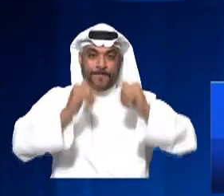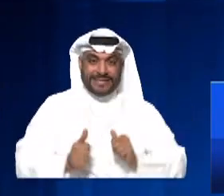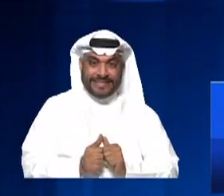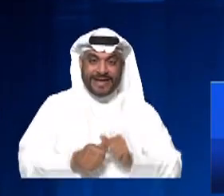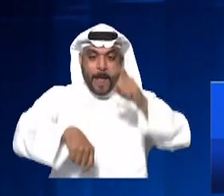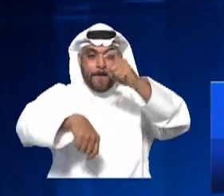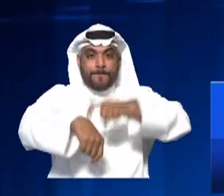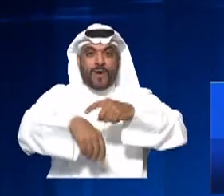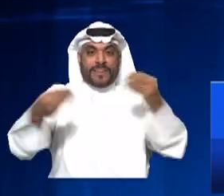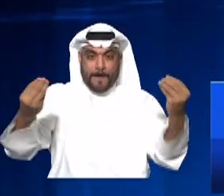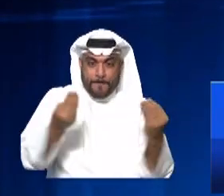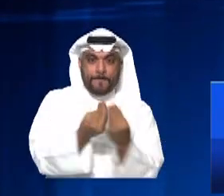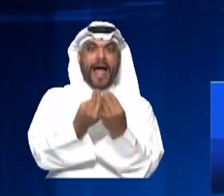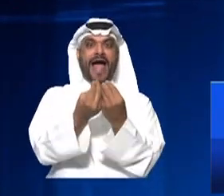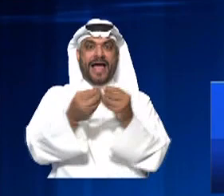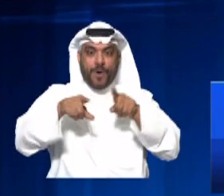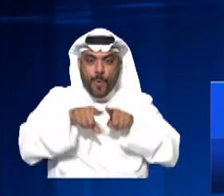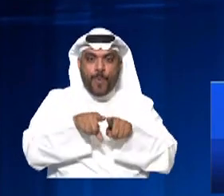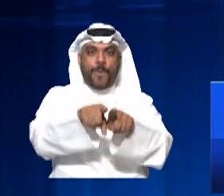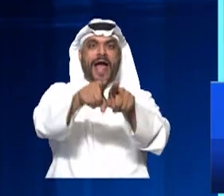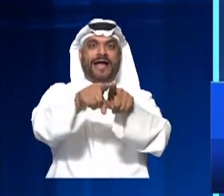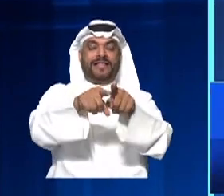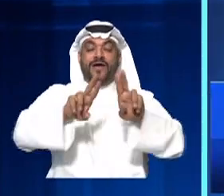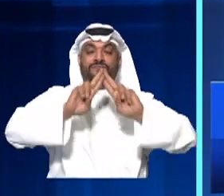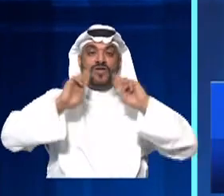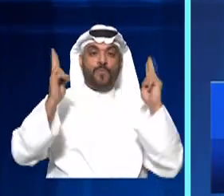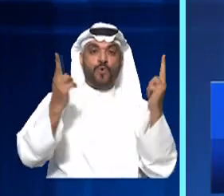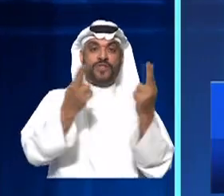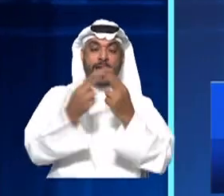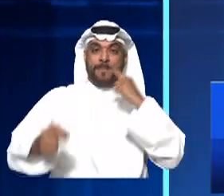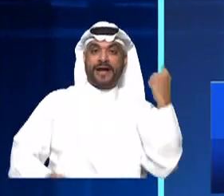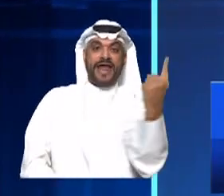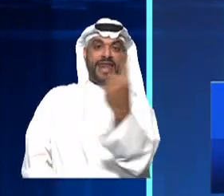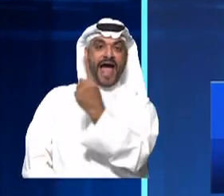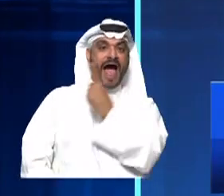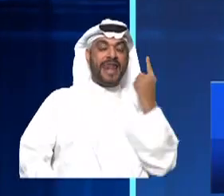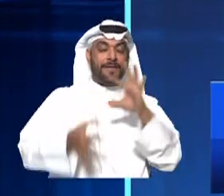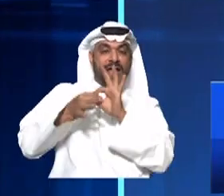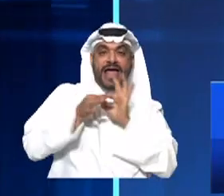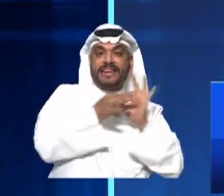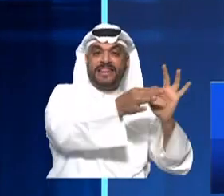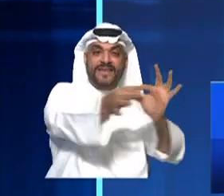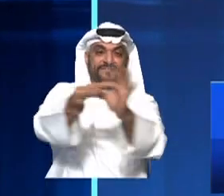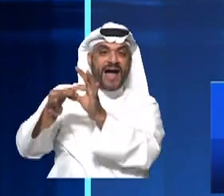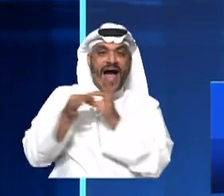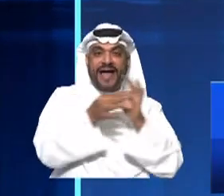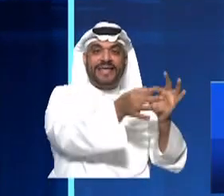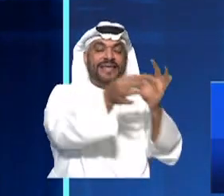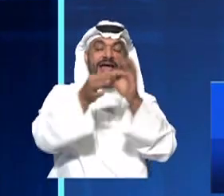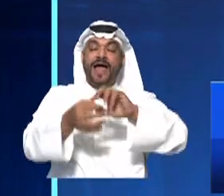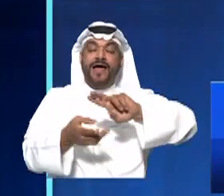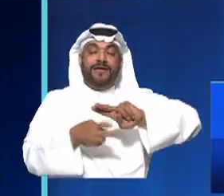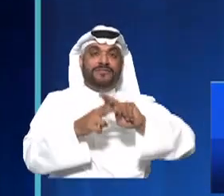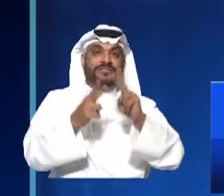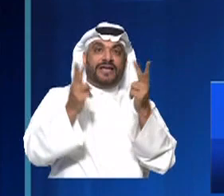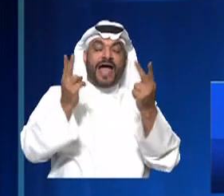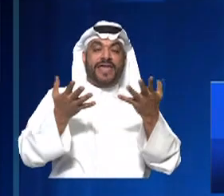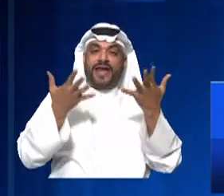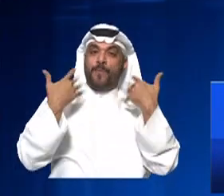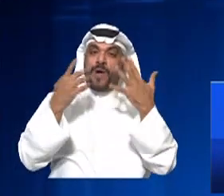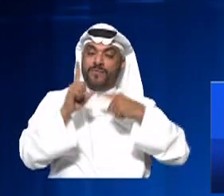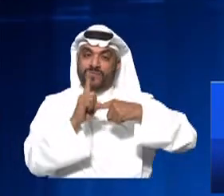تزامنا مع قمة قادة العالم لمؤتمر أطراف اتفاقية الأمم المتحدة الإطارية لتغير المناخ في